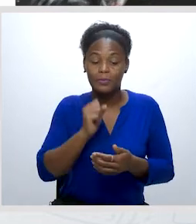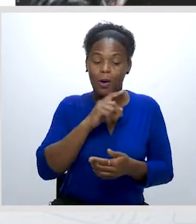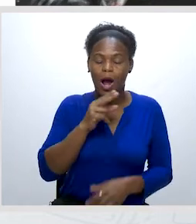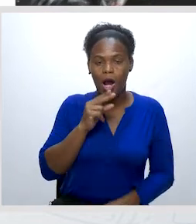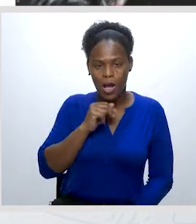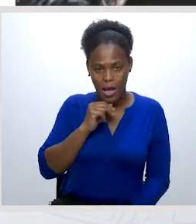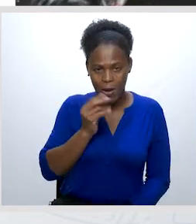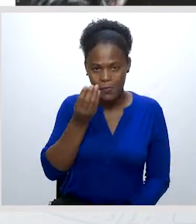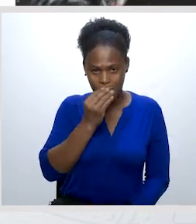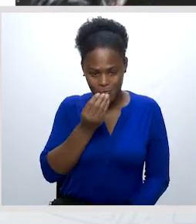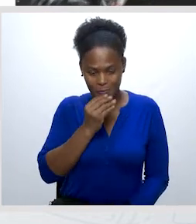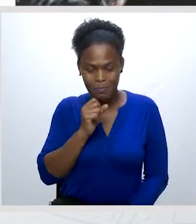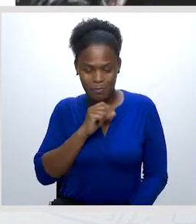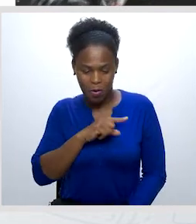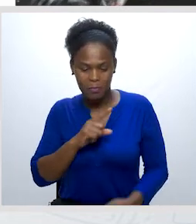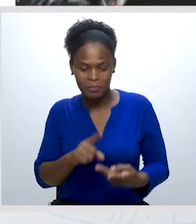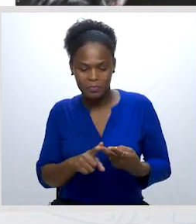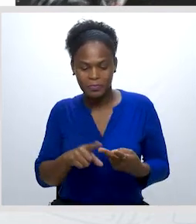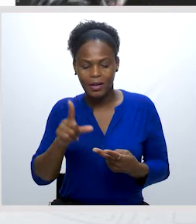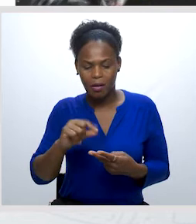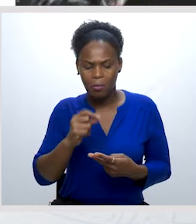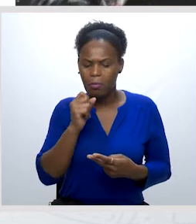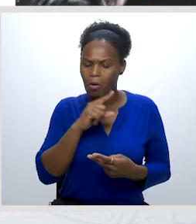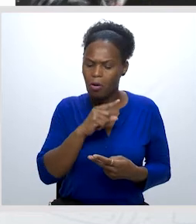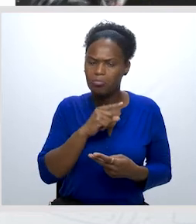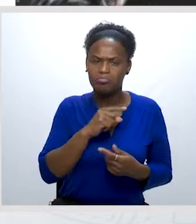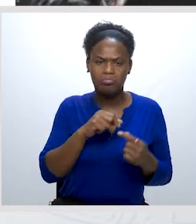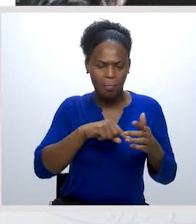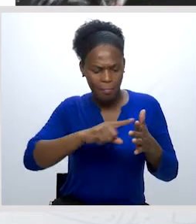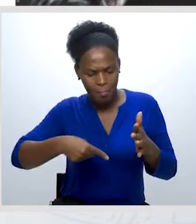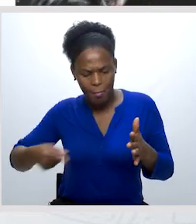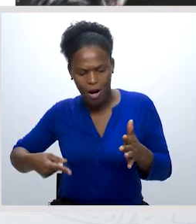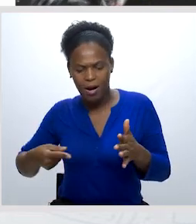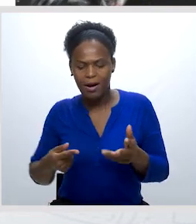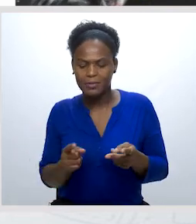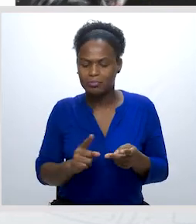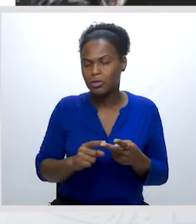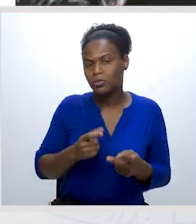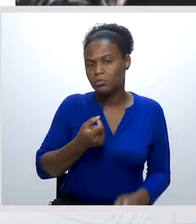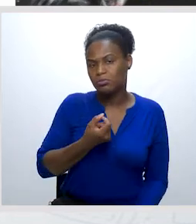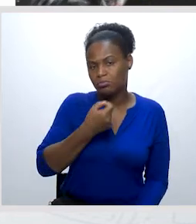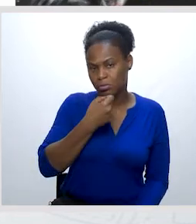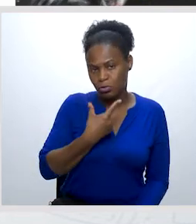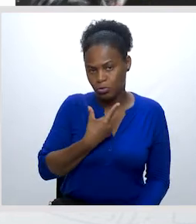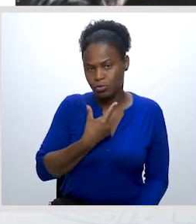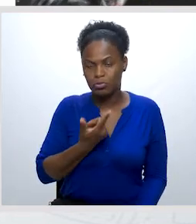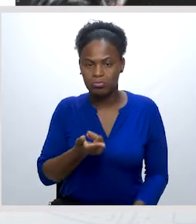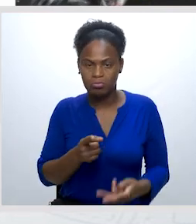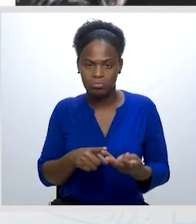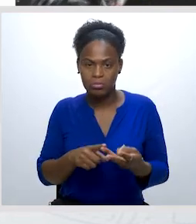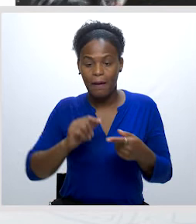du riz, hein? On peut manger des pâtes, des haricots,